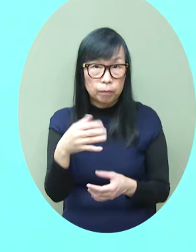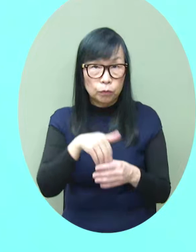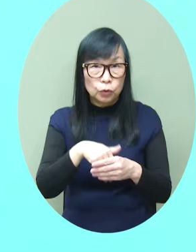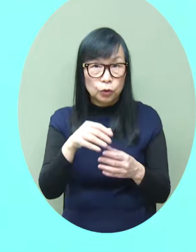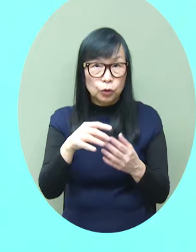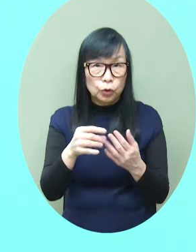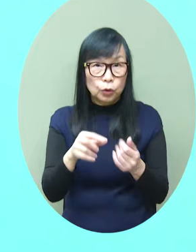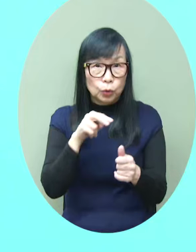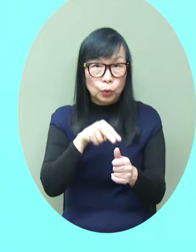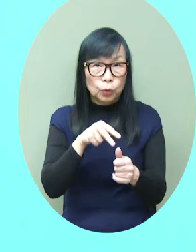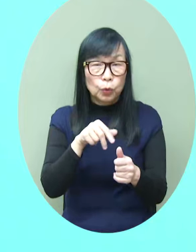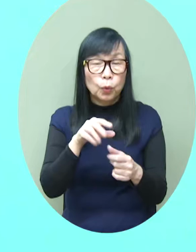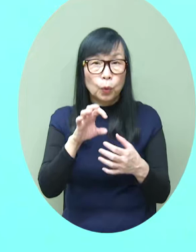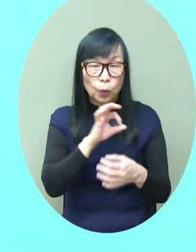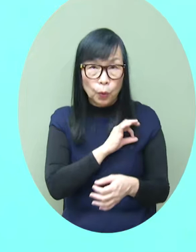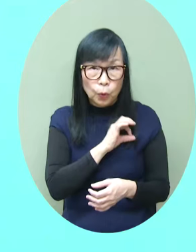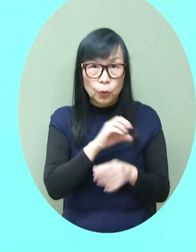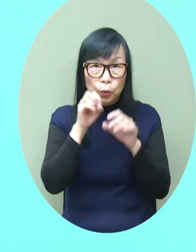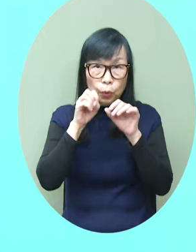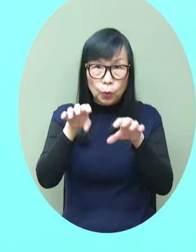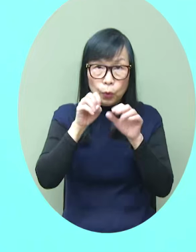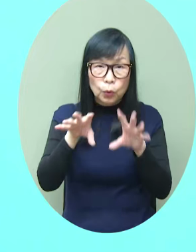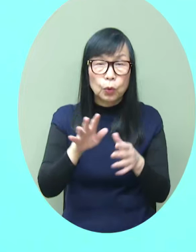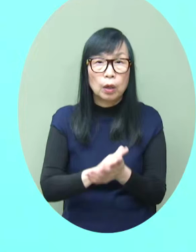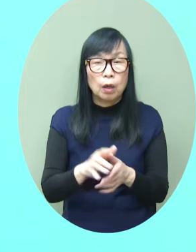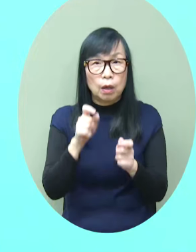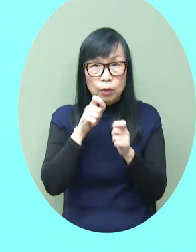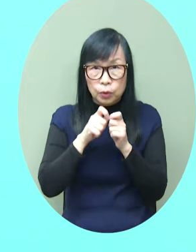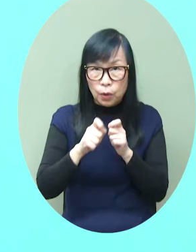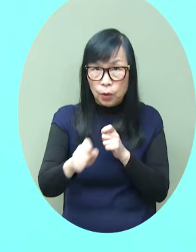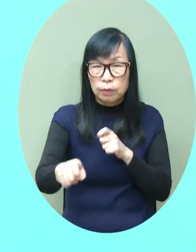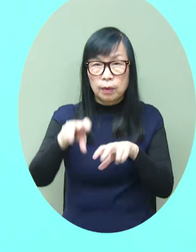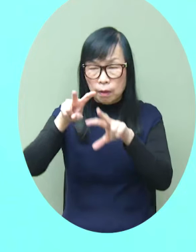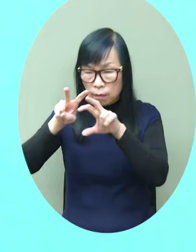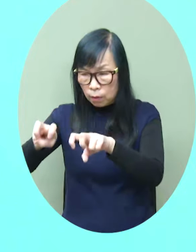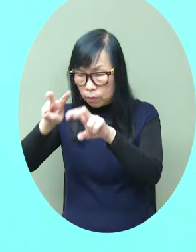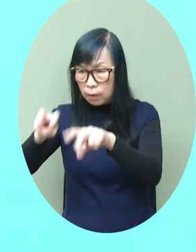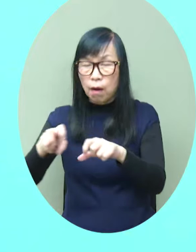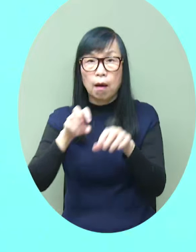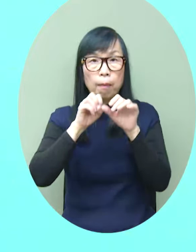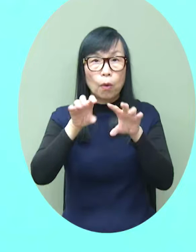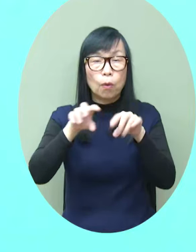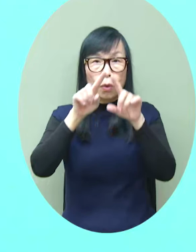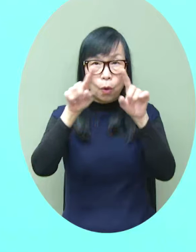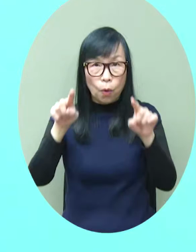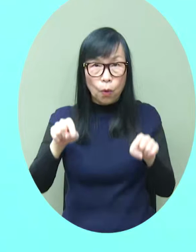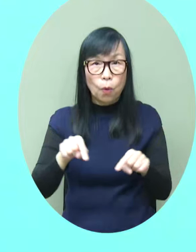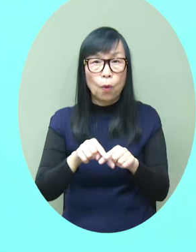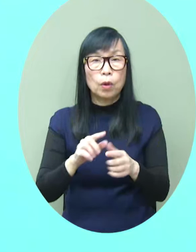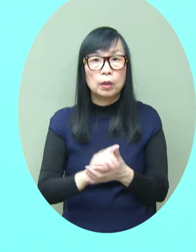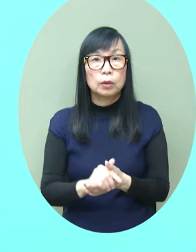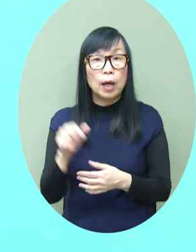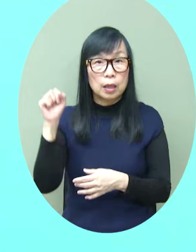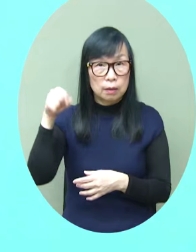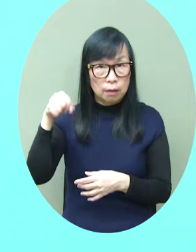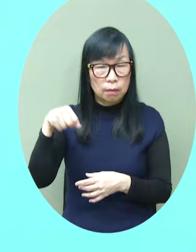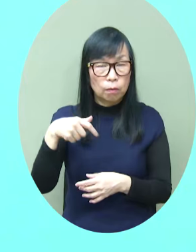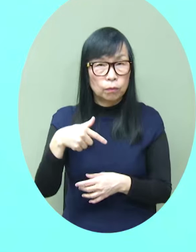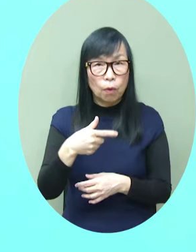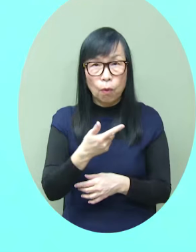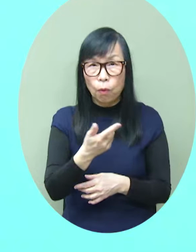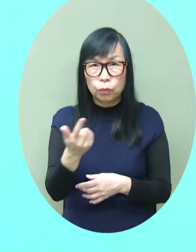係提交咗，亦都公布咗一個非常之詳細嘅調查嘅報告。調查報告亦都係承認有多方面